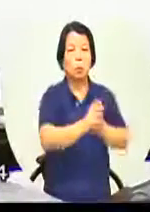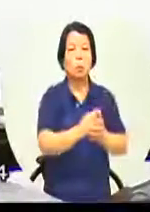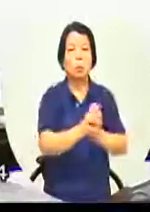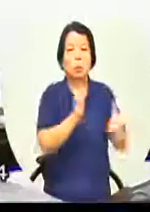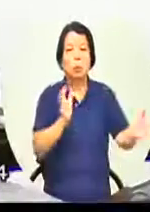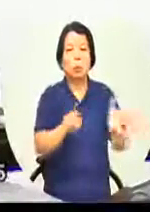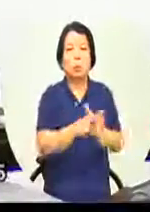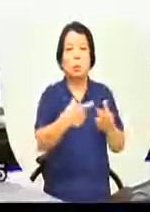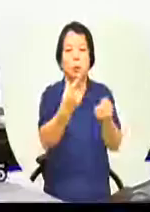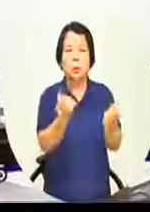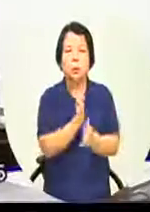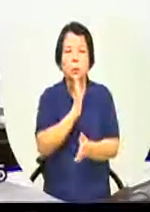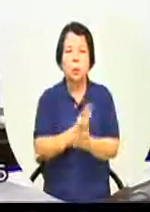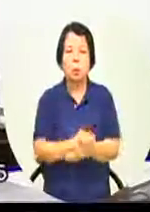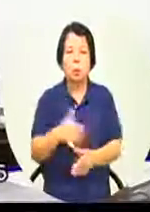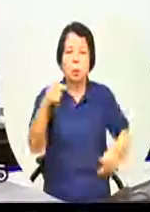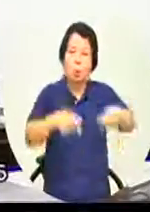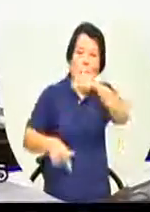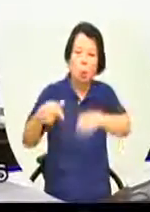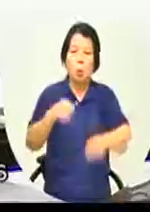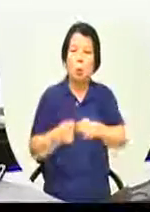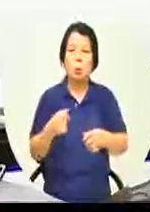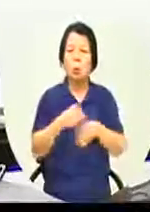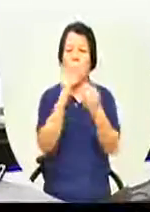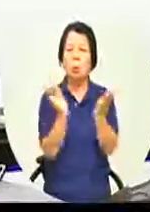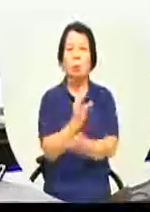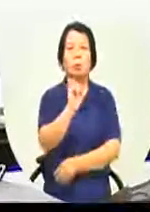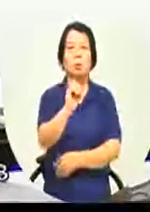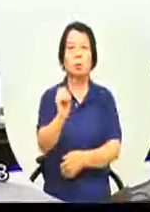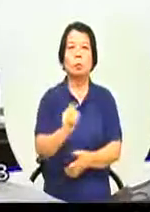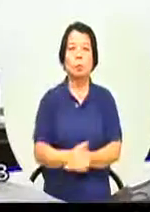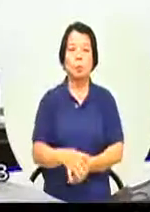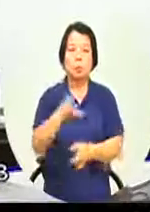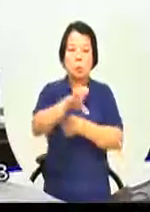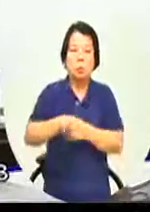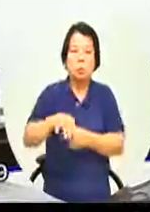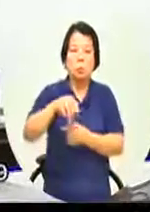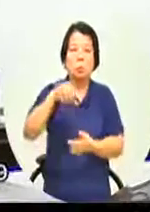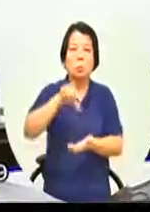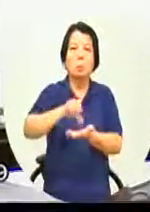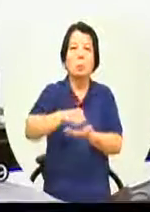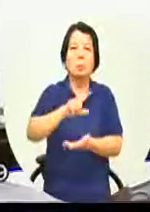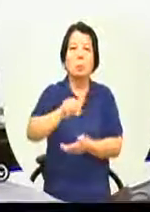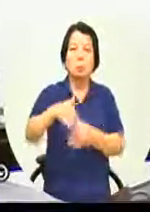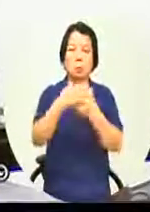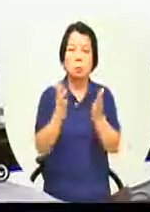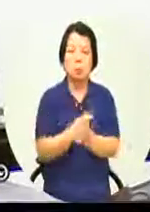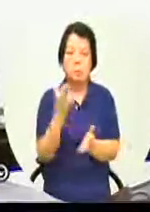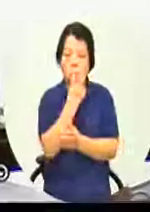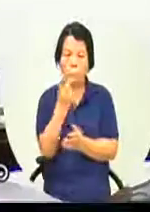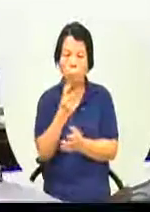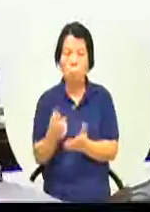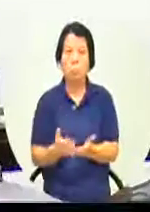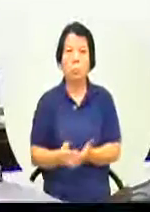全没有化学肥料，所以它整个的所有的农产品，它的